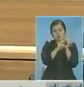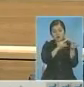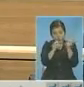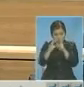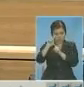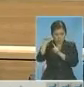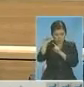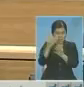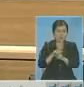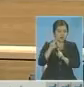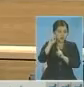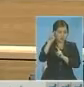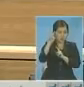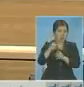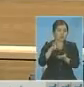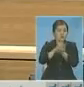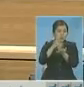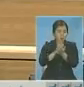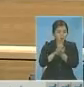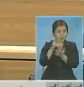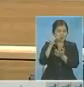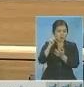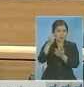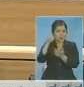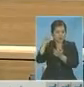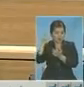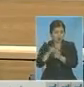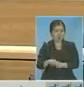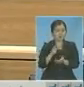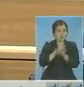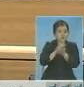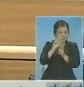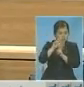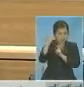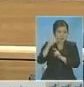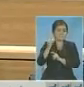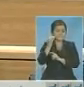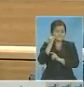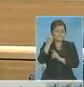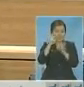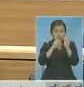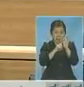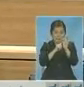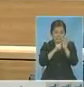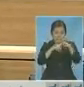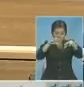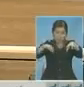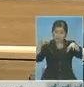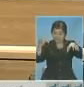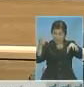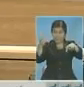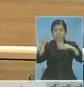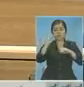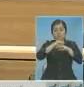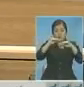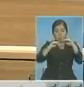2โรงเรียนโพนสวรรค์ราชพัฒนาโรงเรียนที่3โรงเรียนบ้านคำพอกท่าดอกแก้วค่ะ3โรงแห่งนี้ได้รับโครงการดังกล่าว